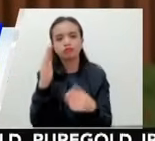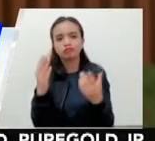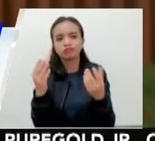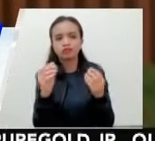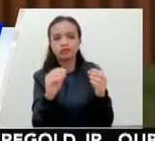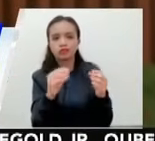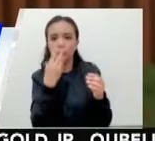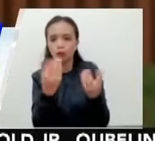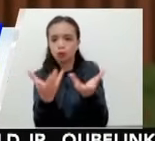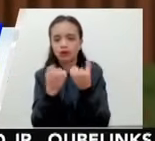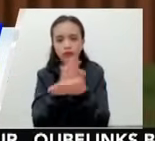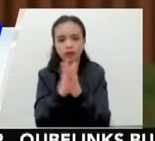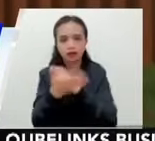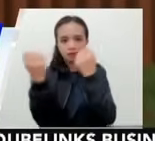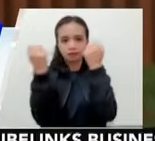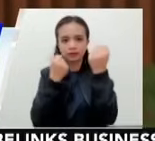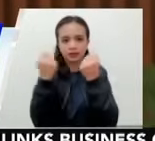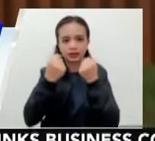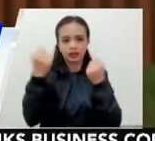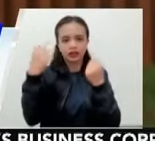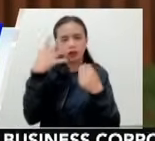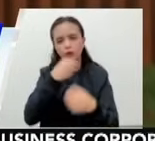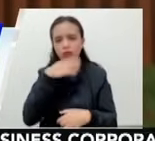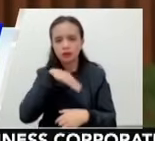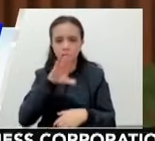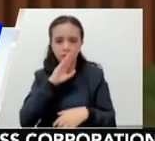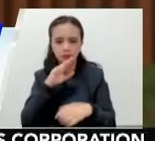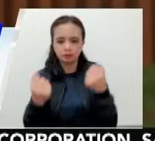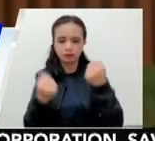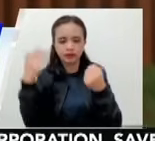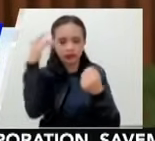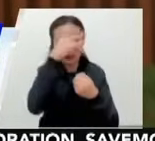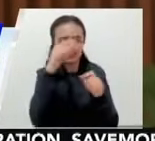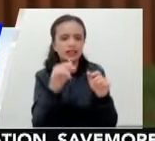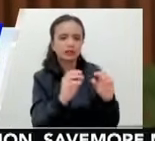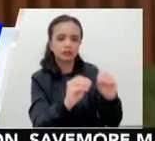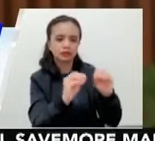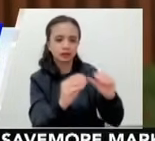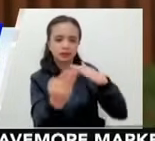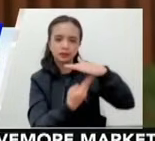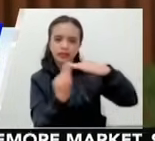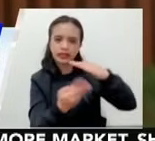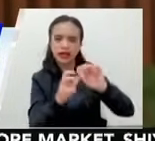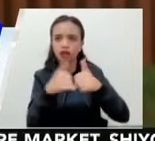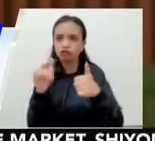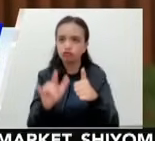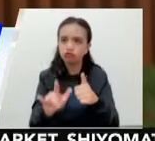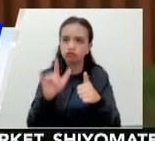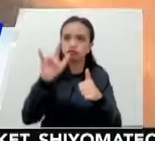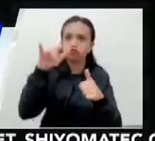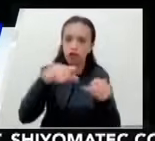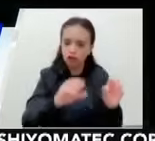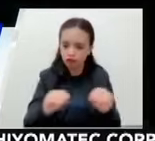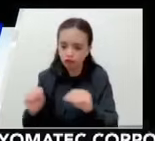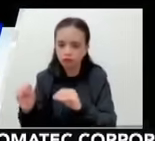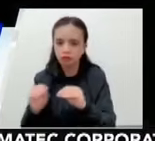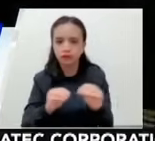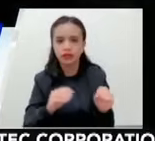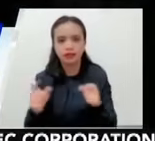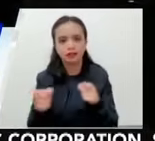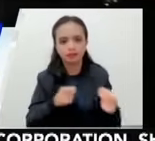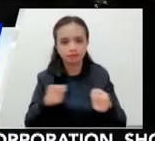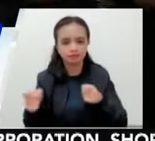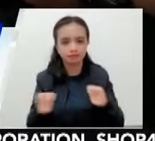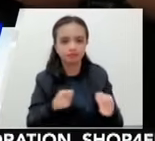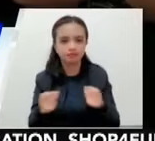pilots, frustrated pilots. Natuturuan talaga namin sila just the basic how to fly the plane, how to move the plane, how to maneuver the plane. Galing